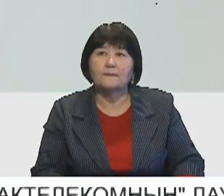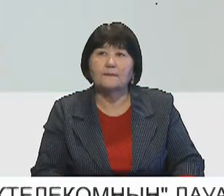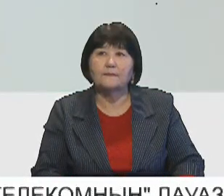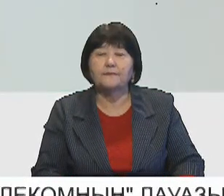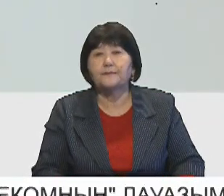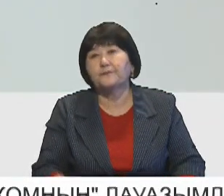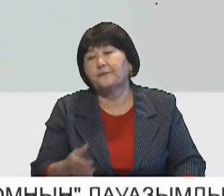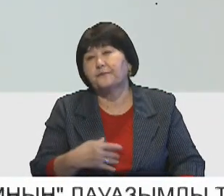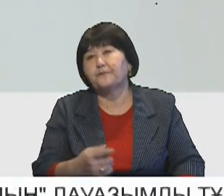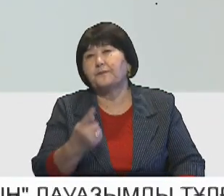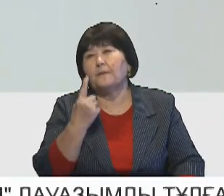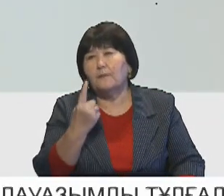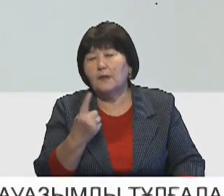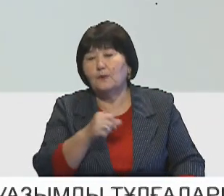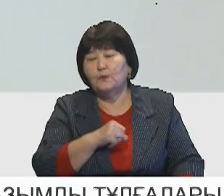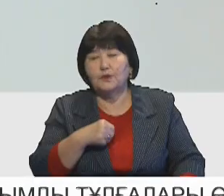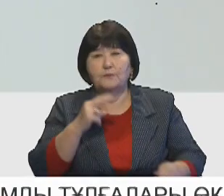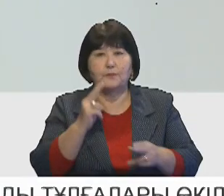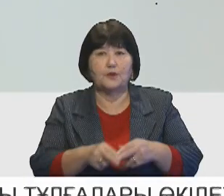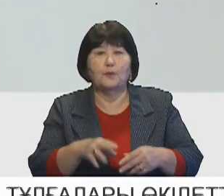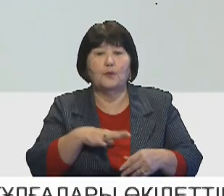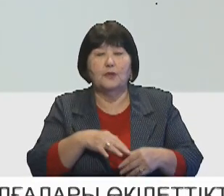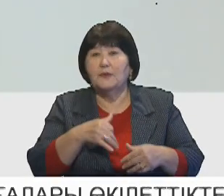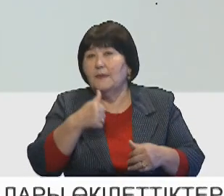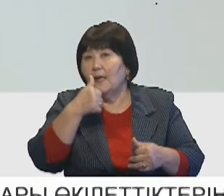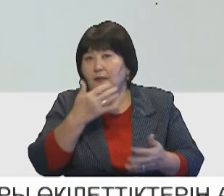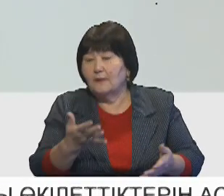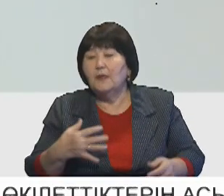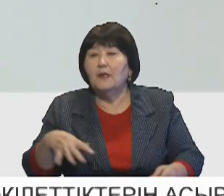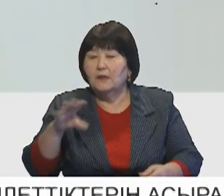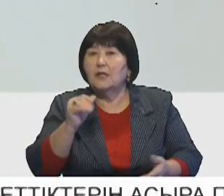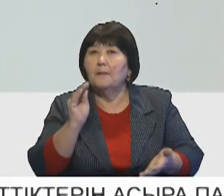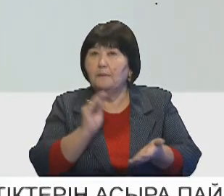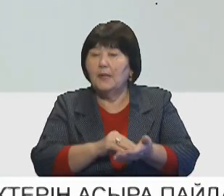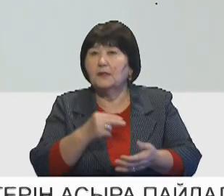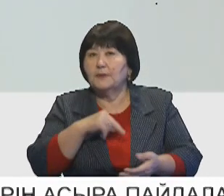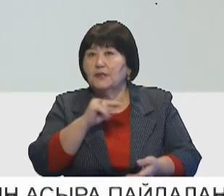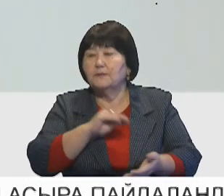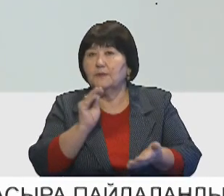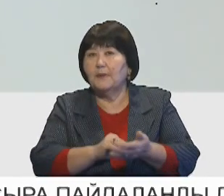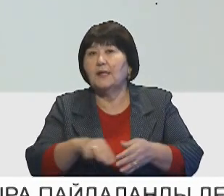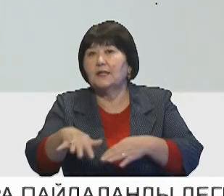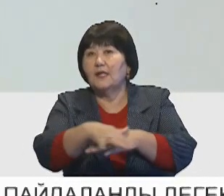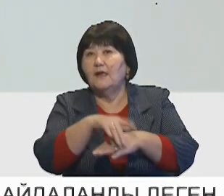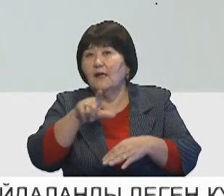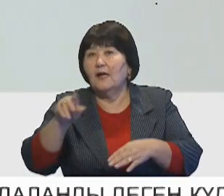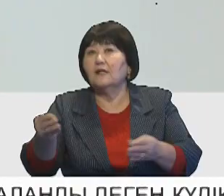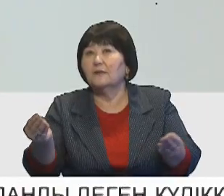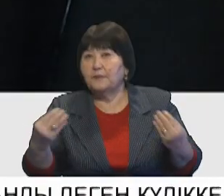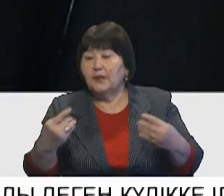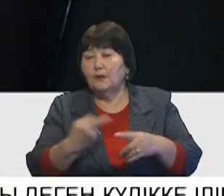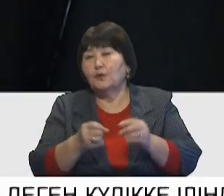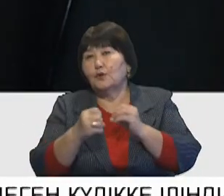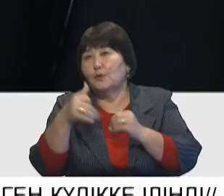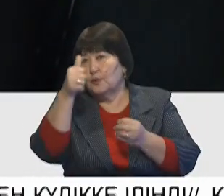Мен енді бір өзім бір нәрсе бідіре қойдым деп айта алмаймын, бірақ енді бағасын біздің еңбегіміздің бағасын халық береді. Осы 15